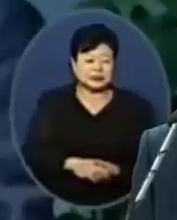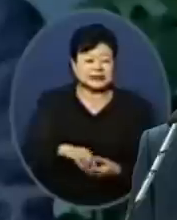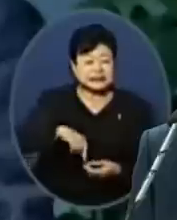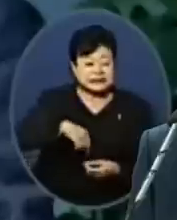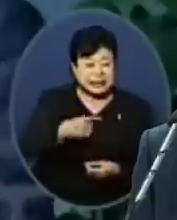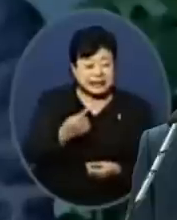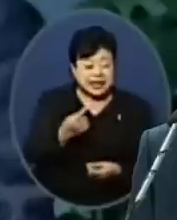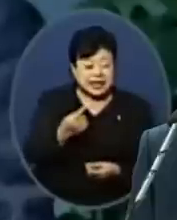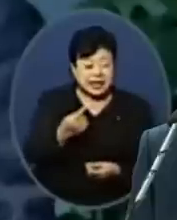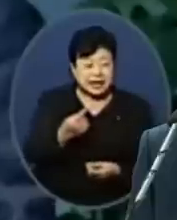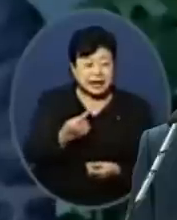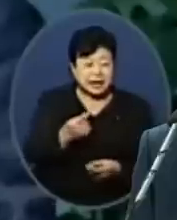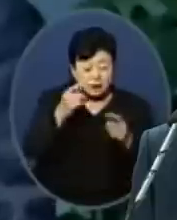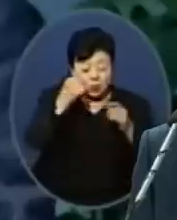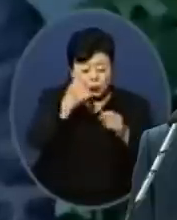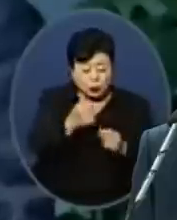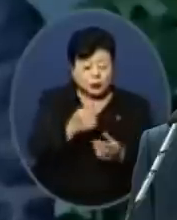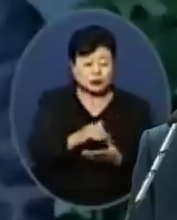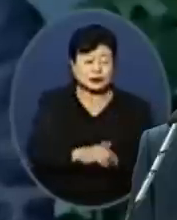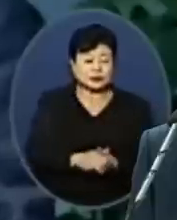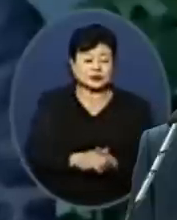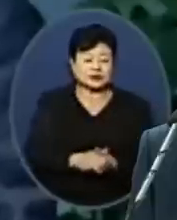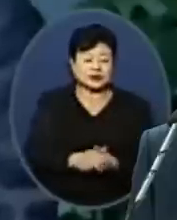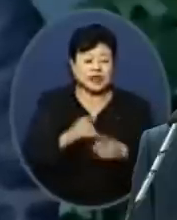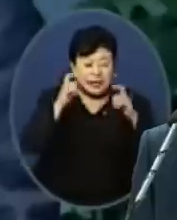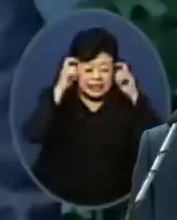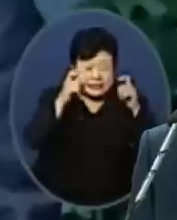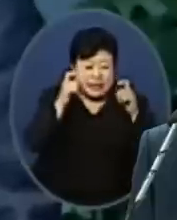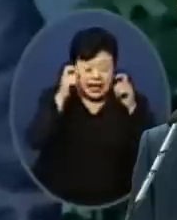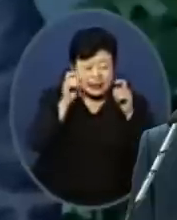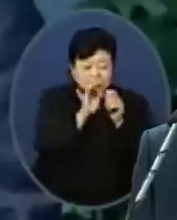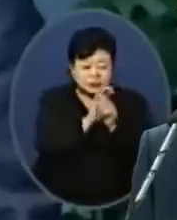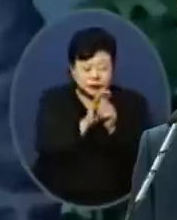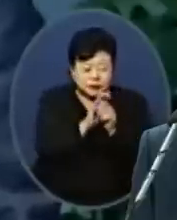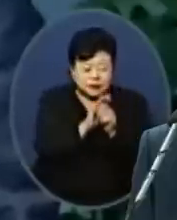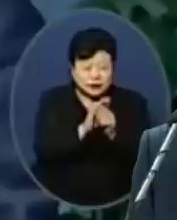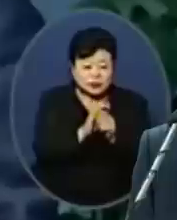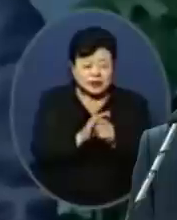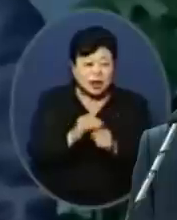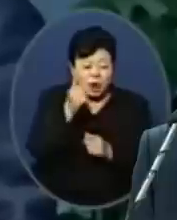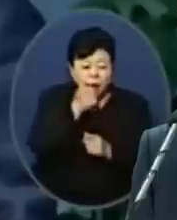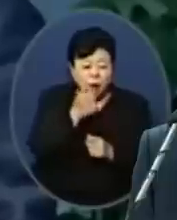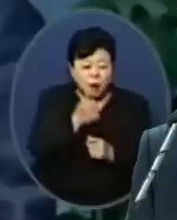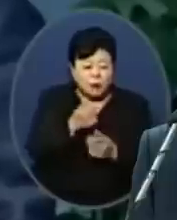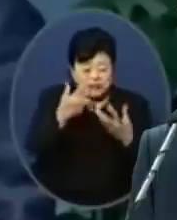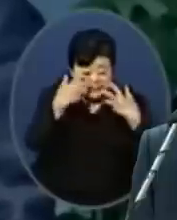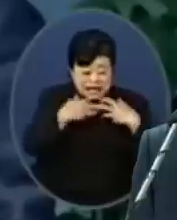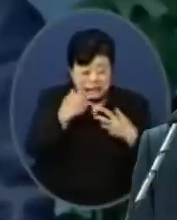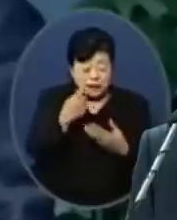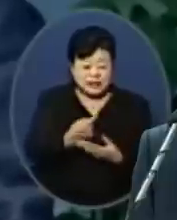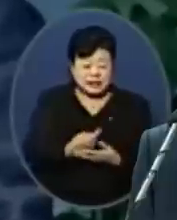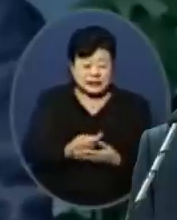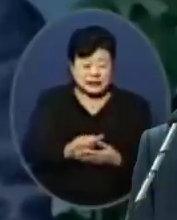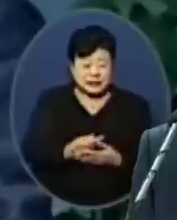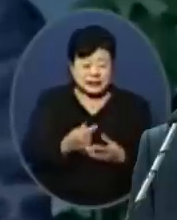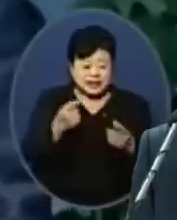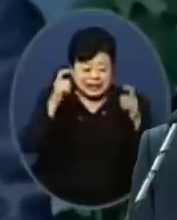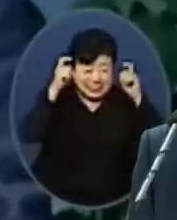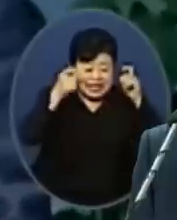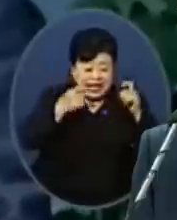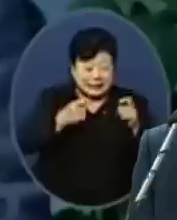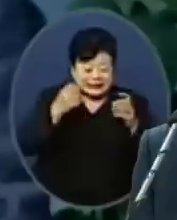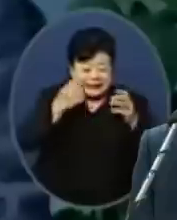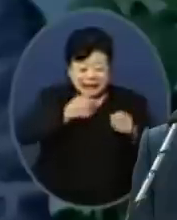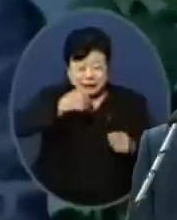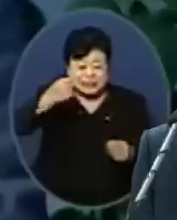자기가 목동으로서 양무리를 돌볼 때 곰이나 사자가 와서 양의 새끼를 물고 갈 때